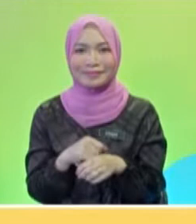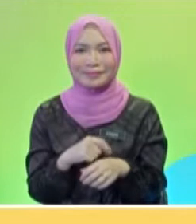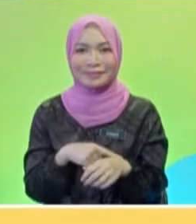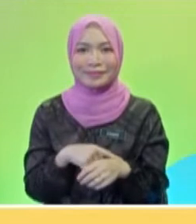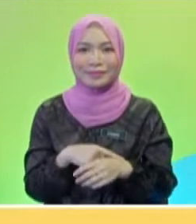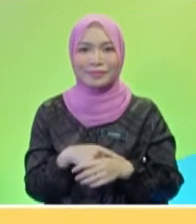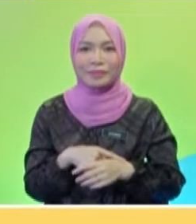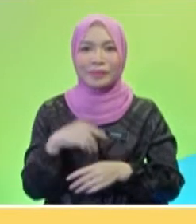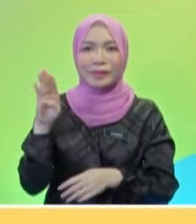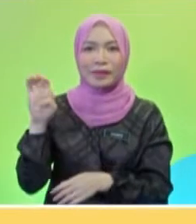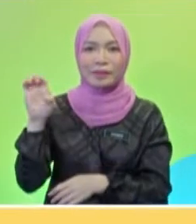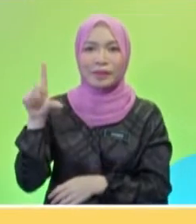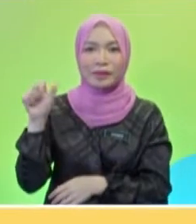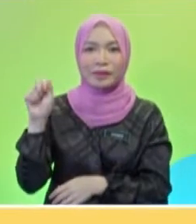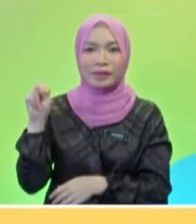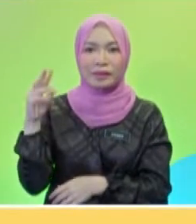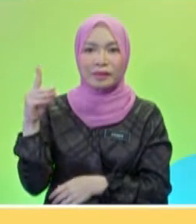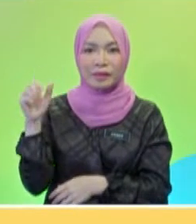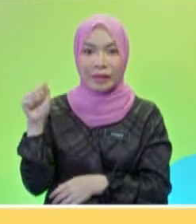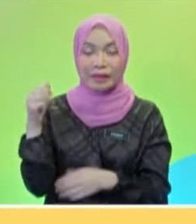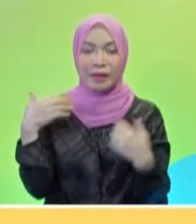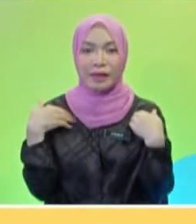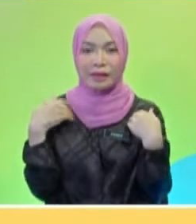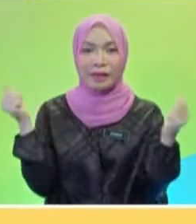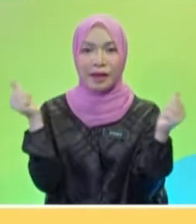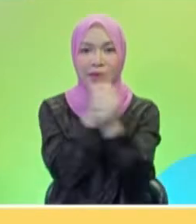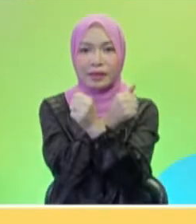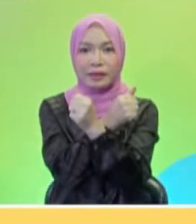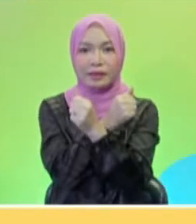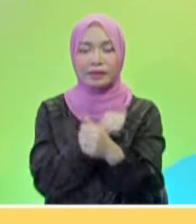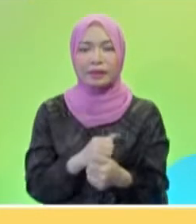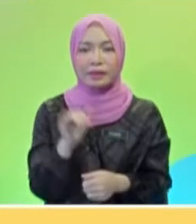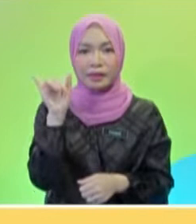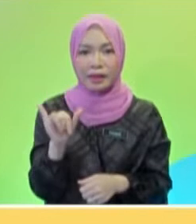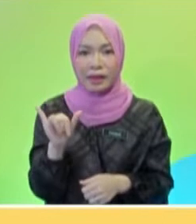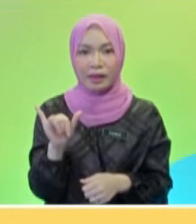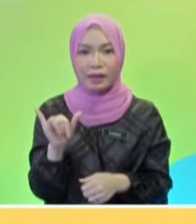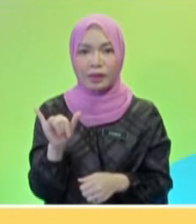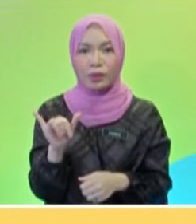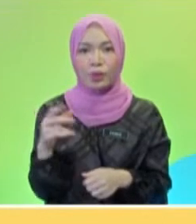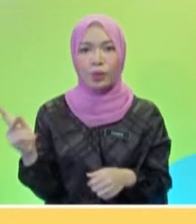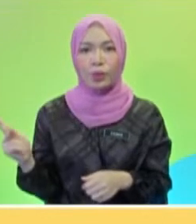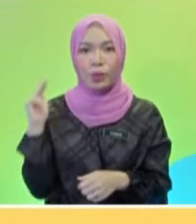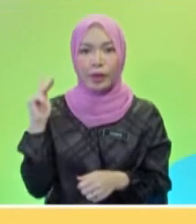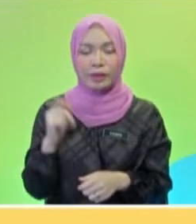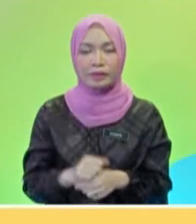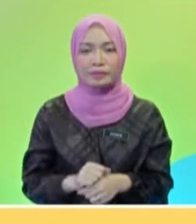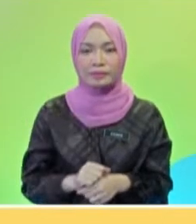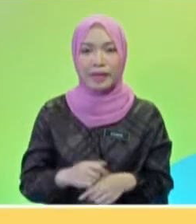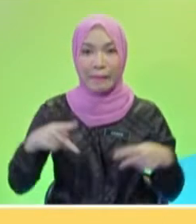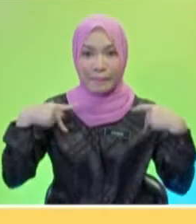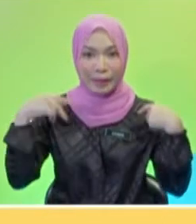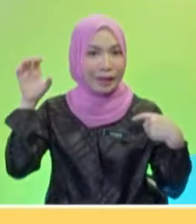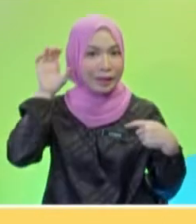menyelimuti Penang in yang kuat skema hasilkan tenaga kinetik benda pada angin masih kaget penerima kincir angin